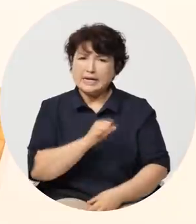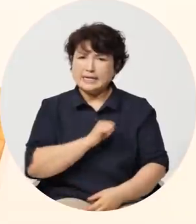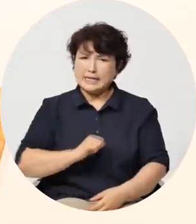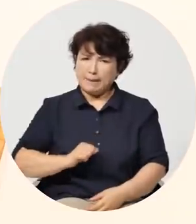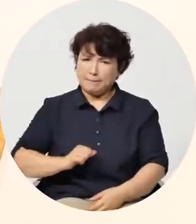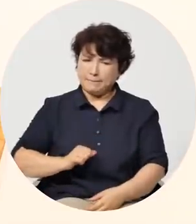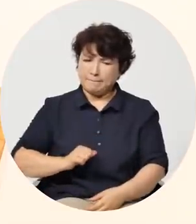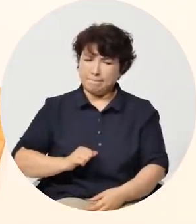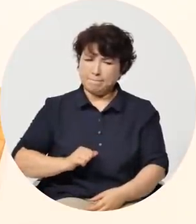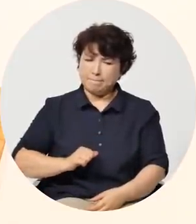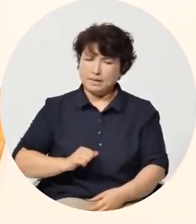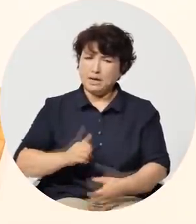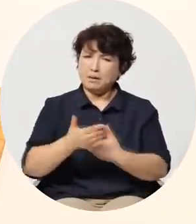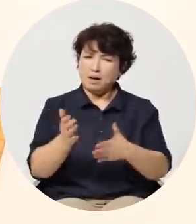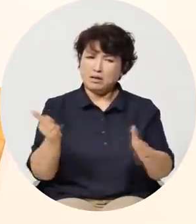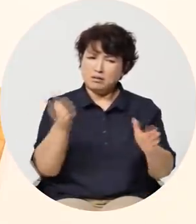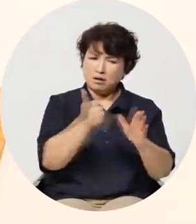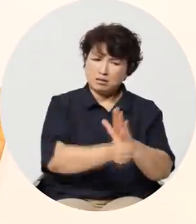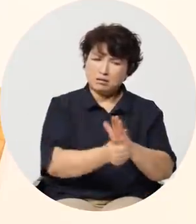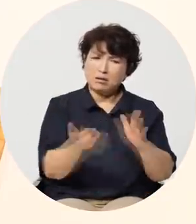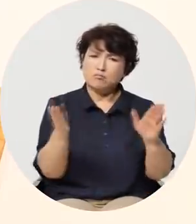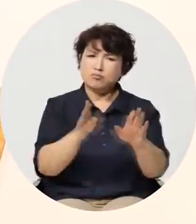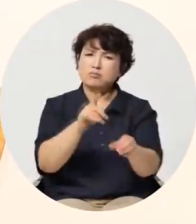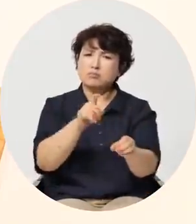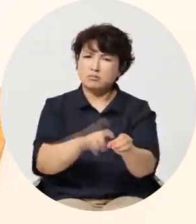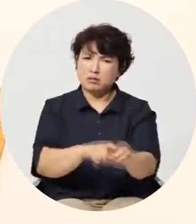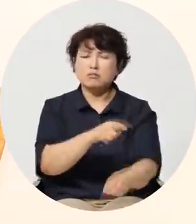들어가서 문을 걸어 잠가놓고 있는 거예요.